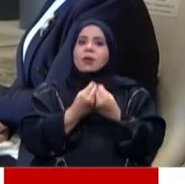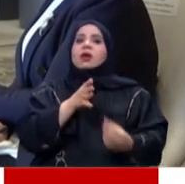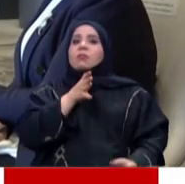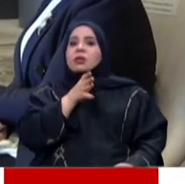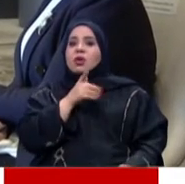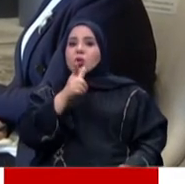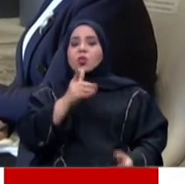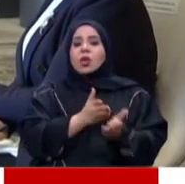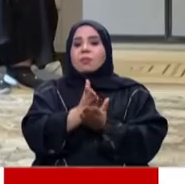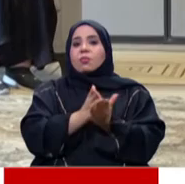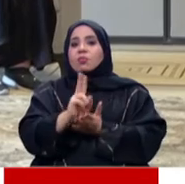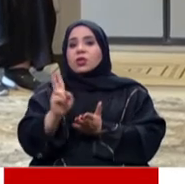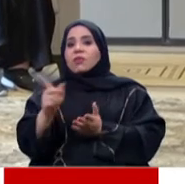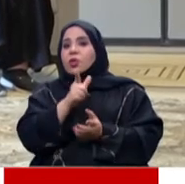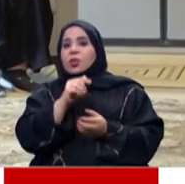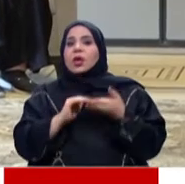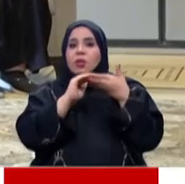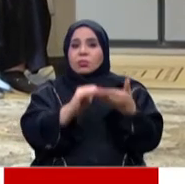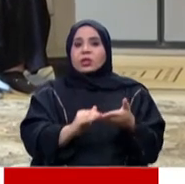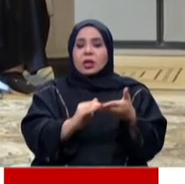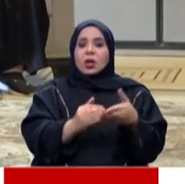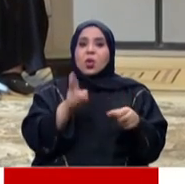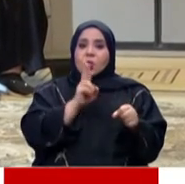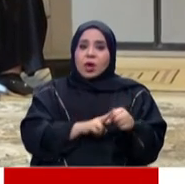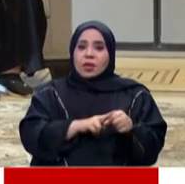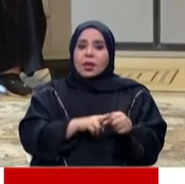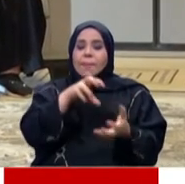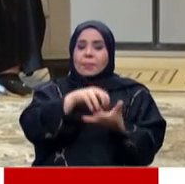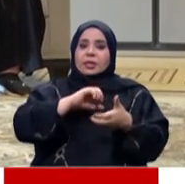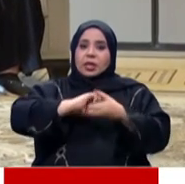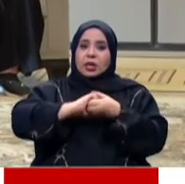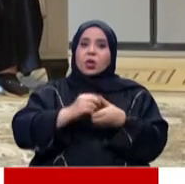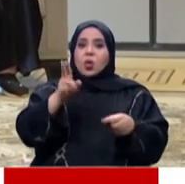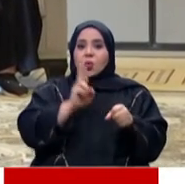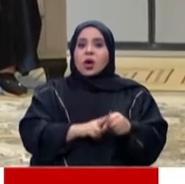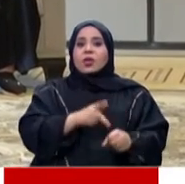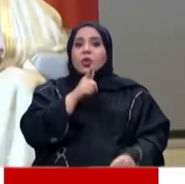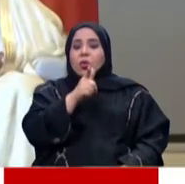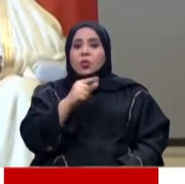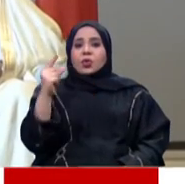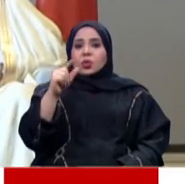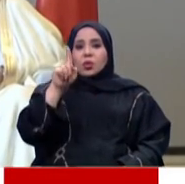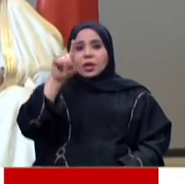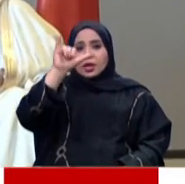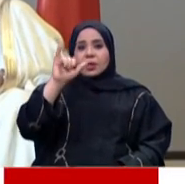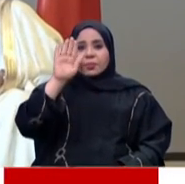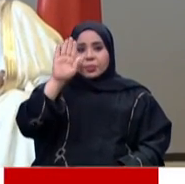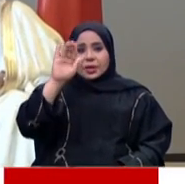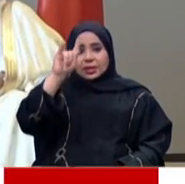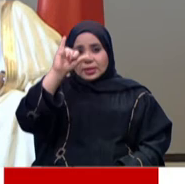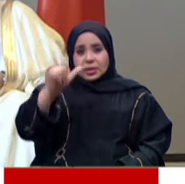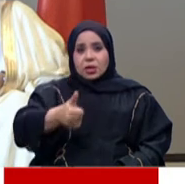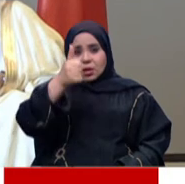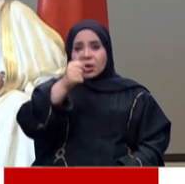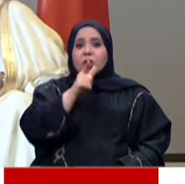شتى المجالات بما يخدم المصالح المشتركة بين البلدين الصديقين. من جانبها أعربت معالي الدكتورة بيريسيا توركوفيتش